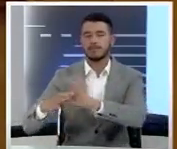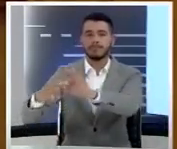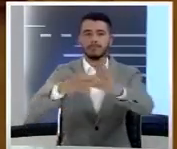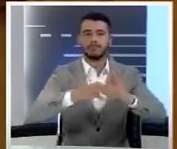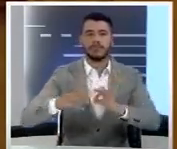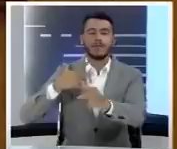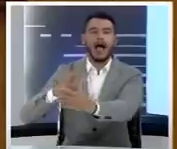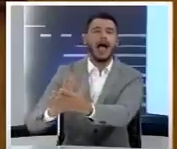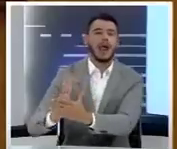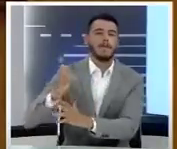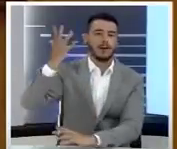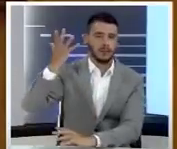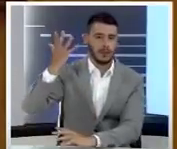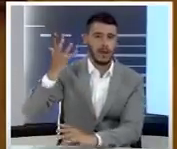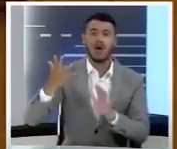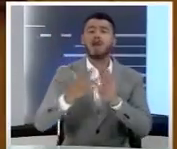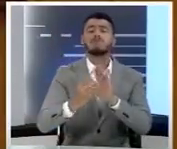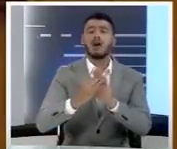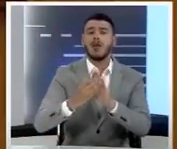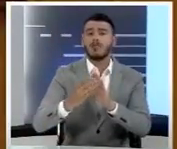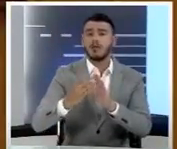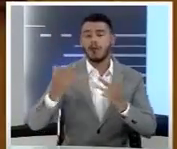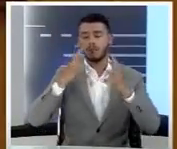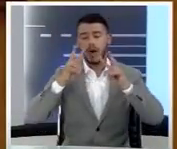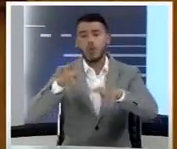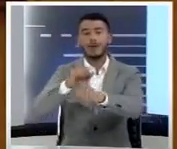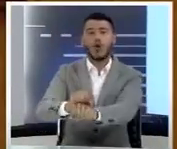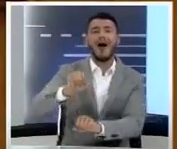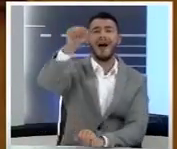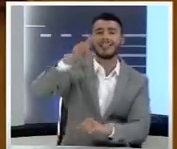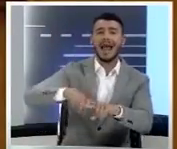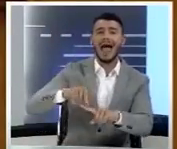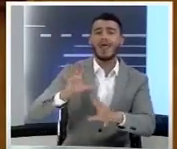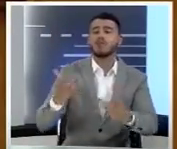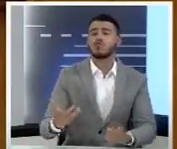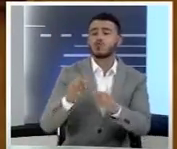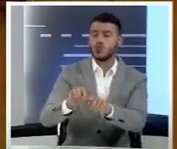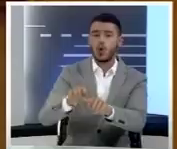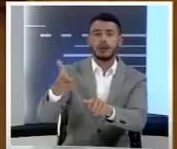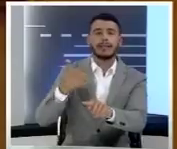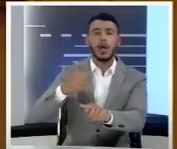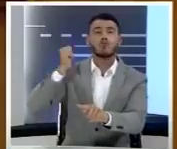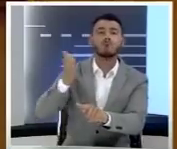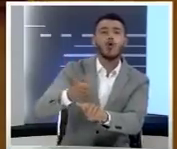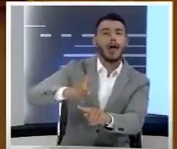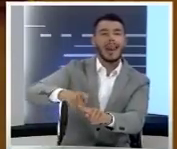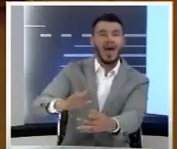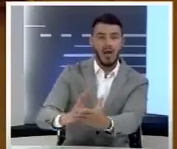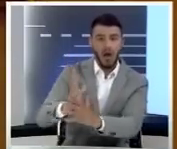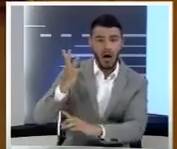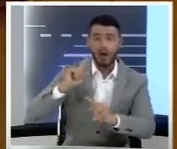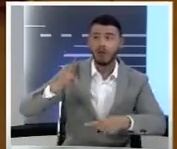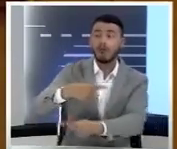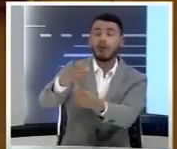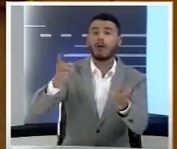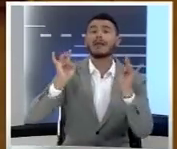Είναι αδιανόητο, αν κάποιος συζητήσει σοβαρά, αν κοιτάξει το χάρτη, είναι αδιανόητο να μιλάμε για ανάπτυξη της Ελλάδας έξω από μια ευρύτερη στην ανάπτυξη των